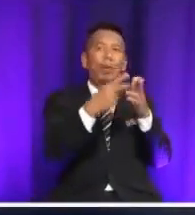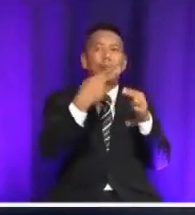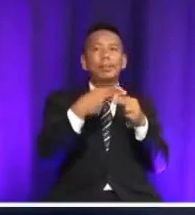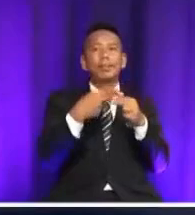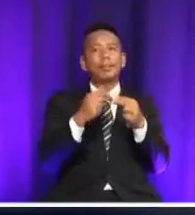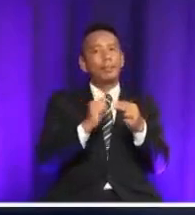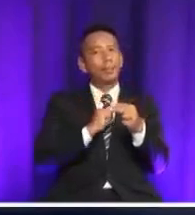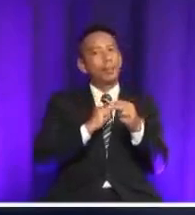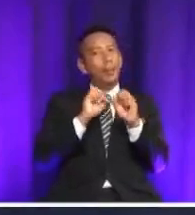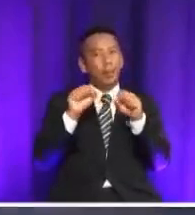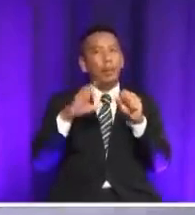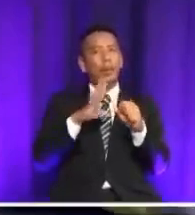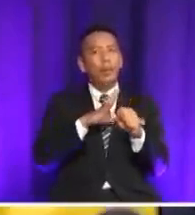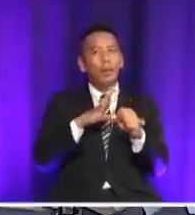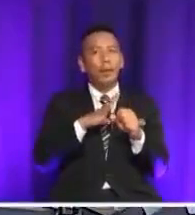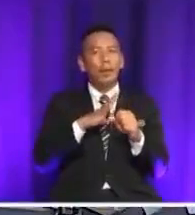kesini